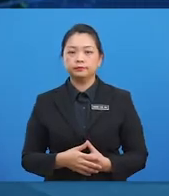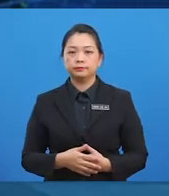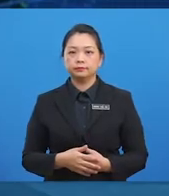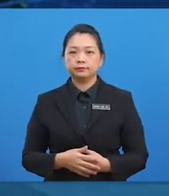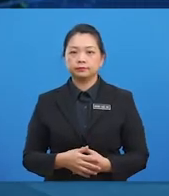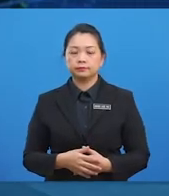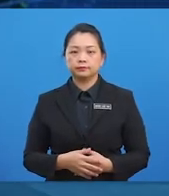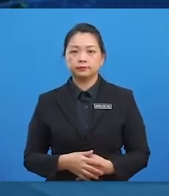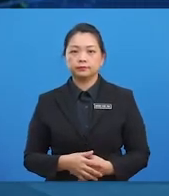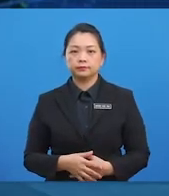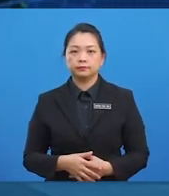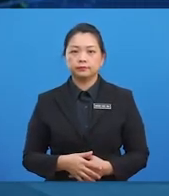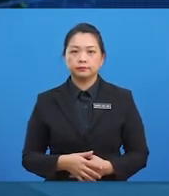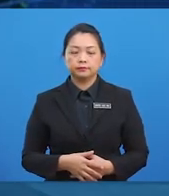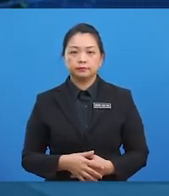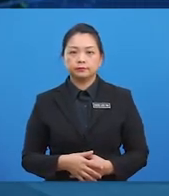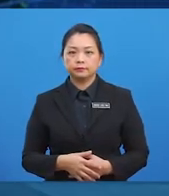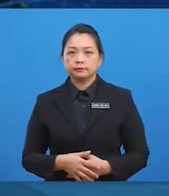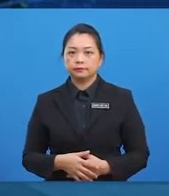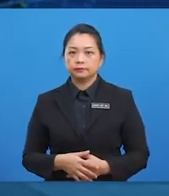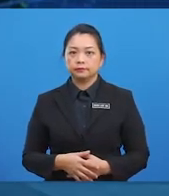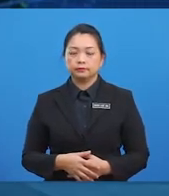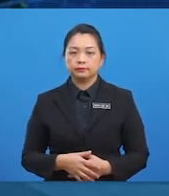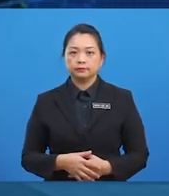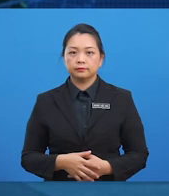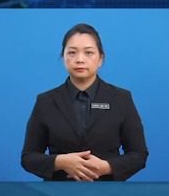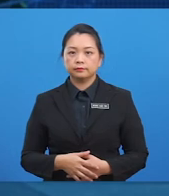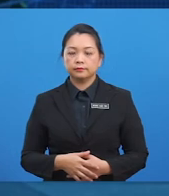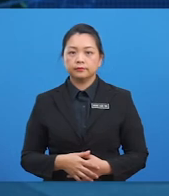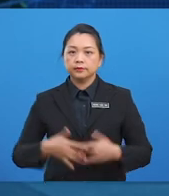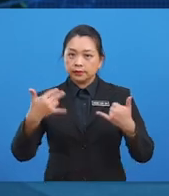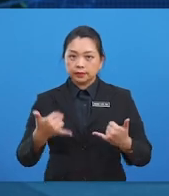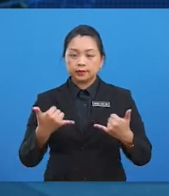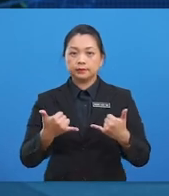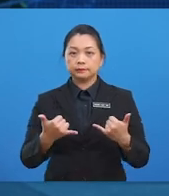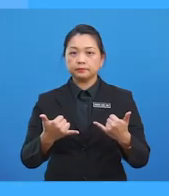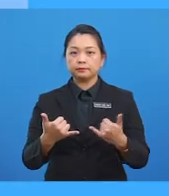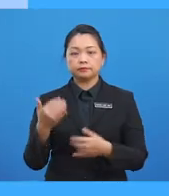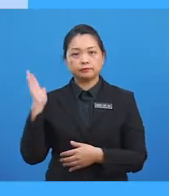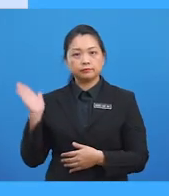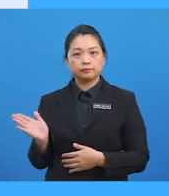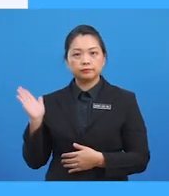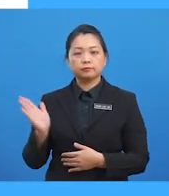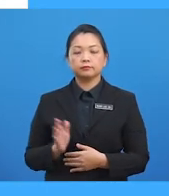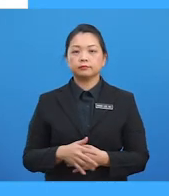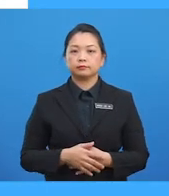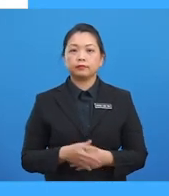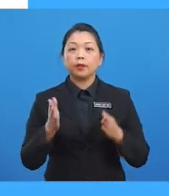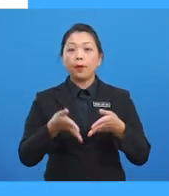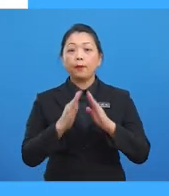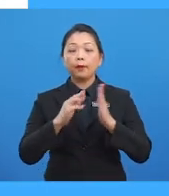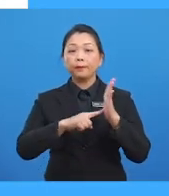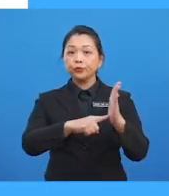Prosedur seterusnya adalah berkaitan dengan prosedur permohonan petunjuk geografi. Prosedur permohonan